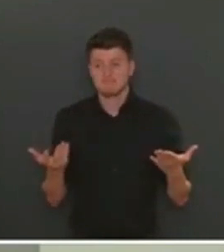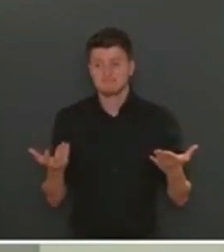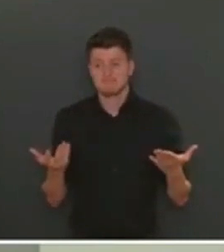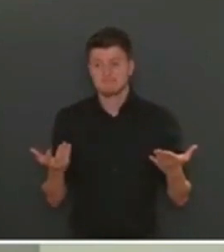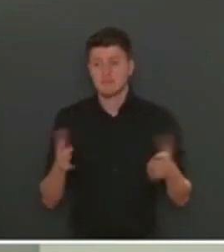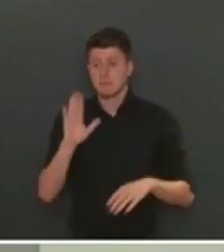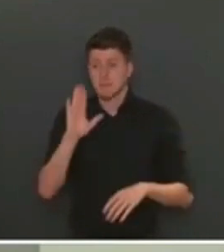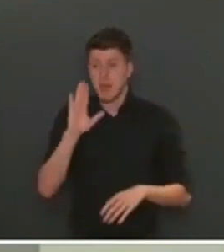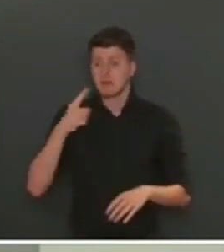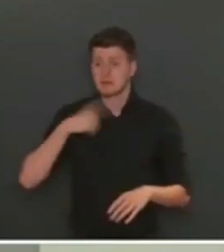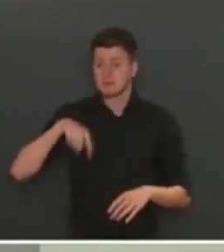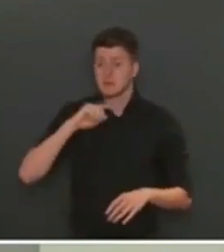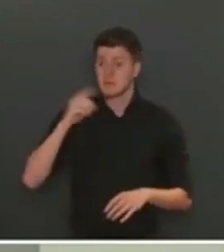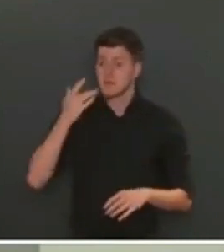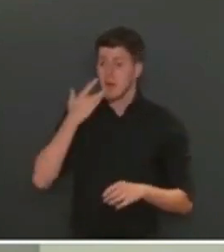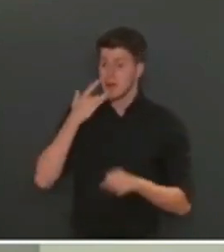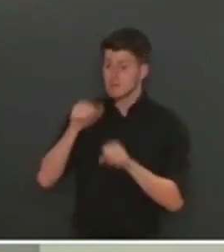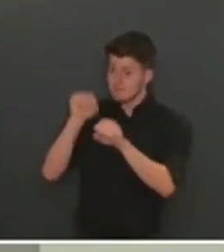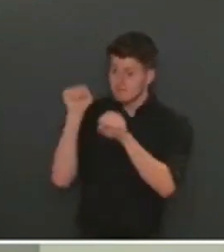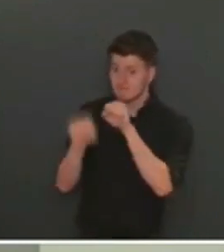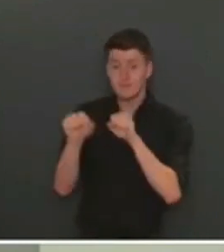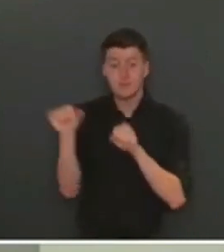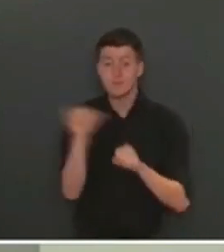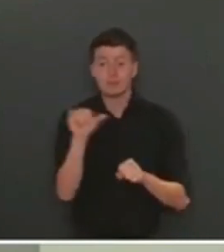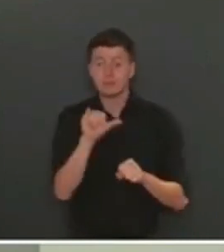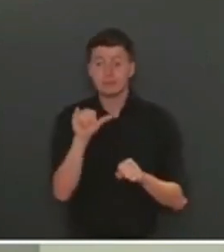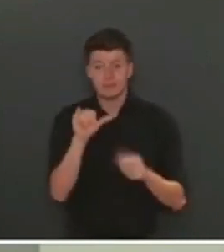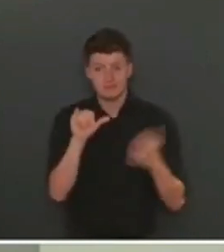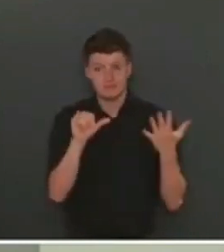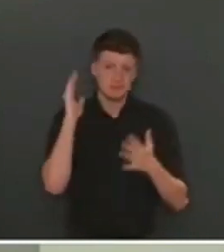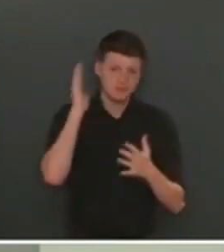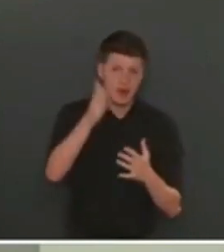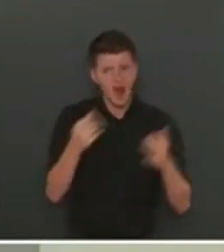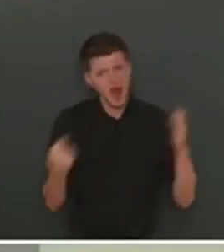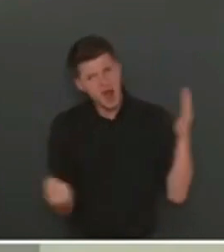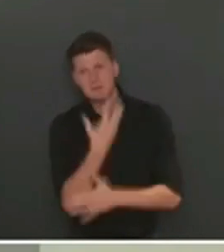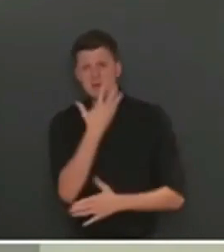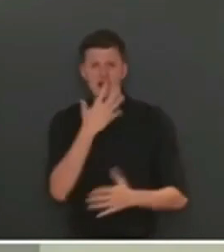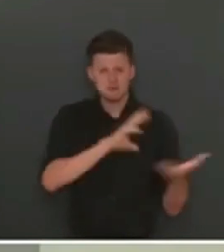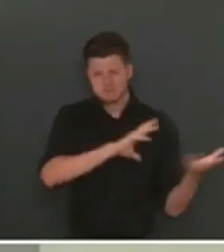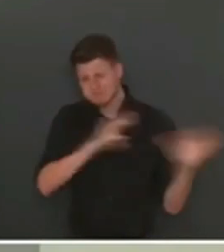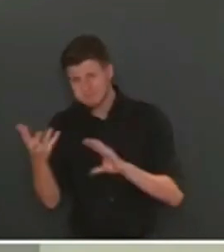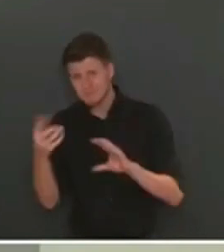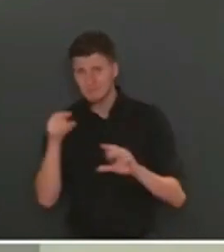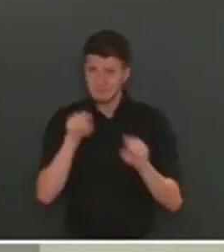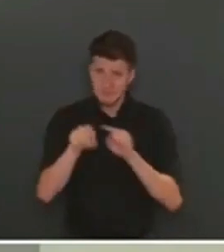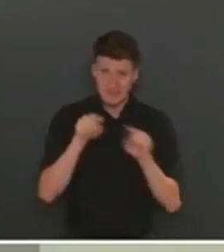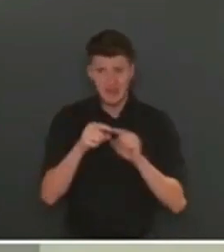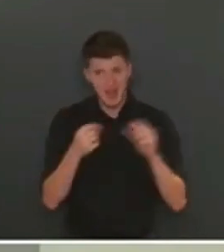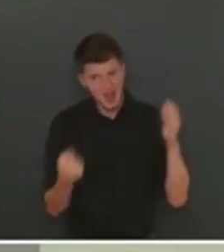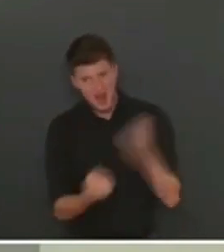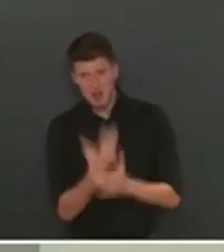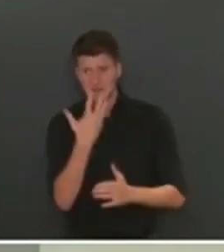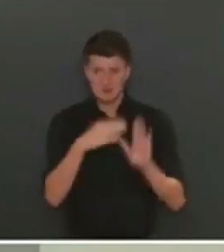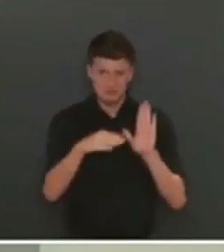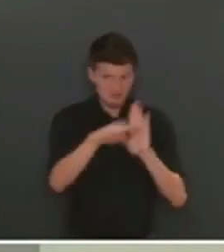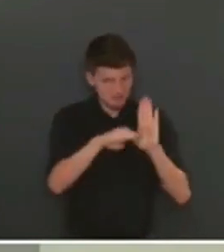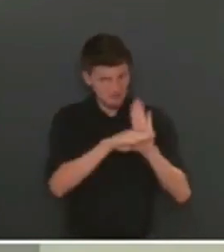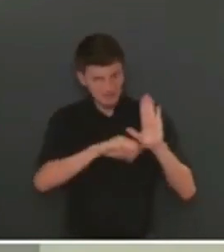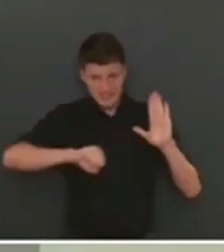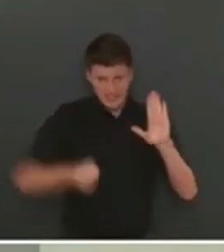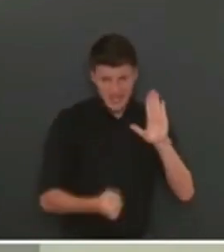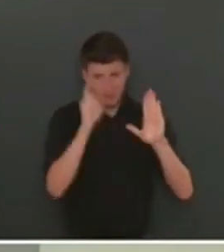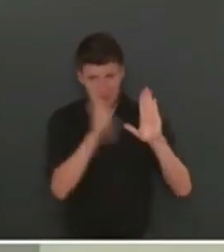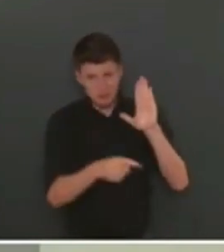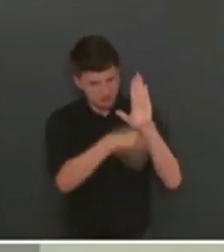ثانيا في السوبر مارشي كان يدخل اي واحد ولا بحن قولوا في ديالكس وكان يدخل غير واحد بالافراد الاسرة ما يدخلوش